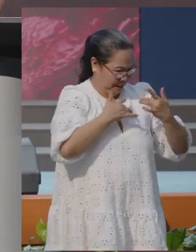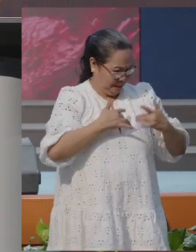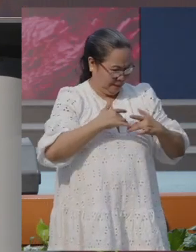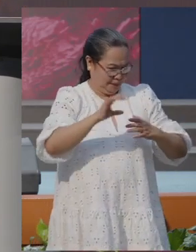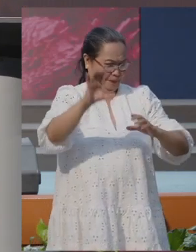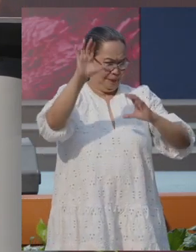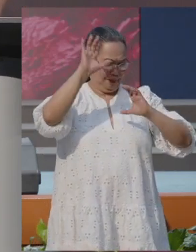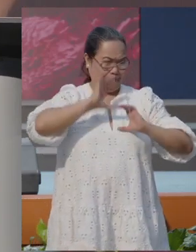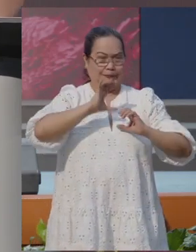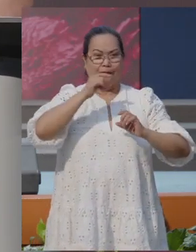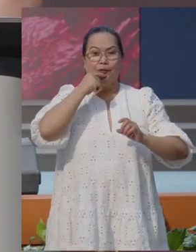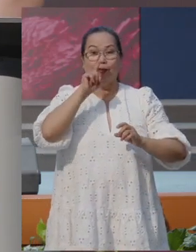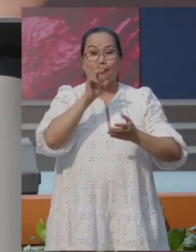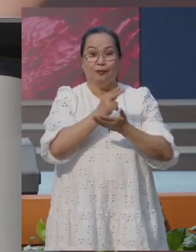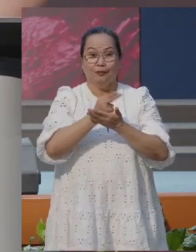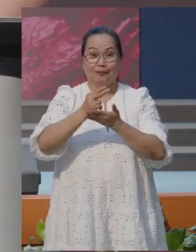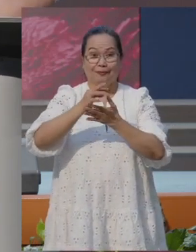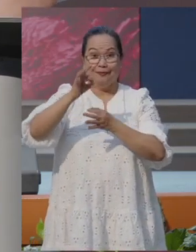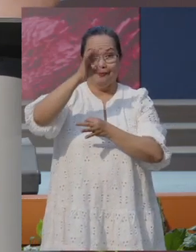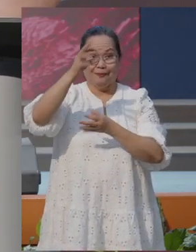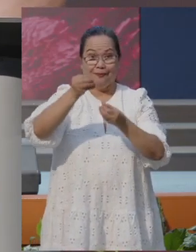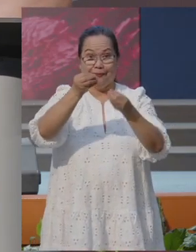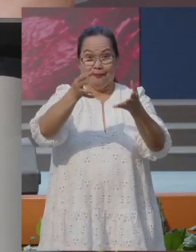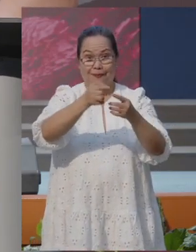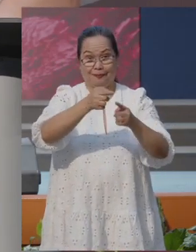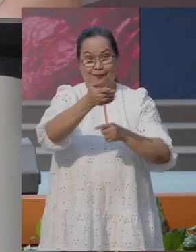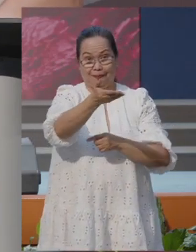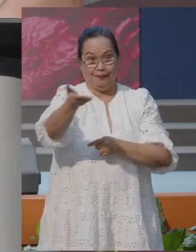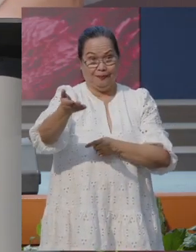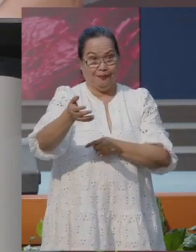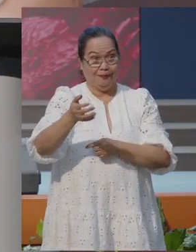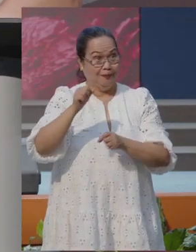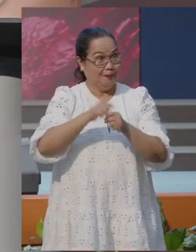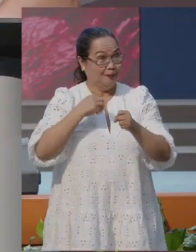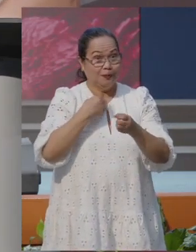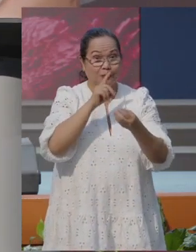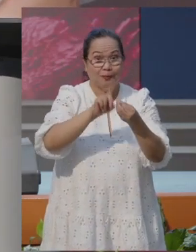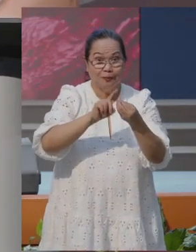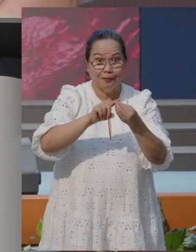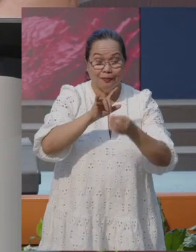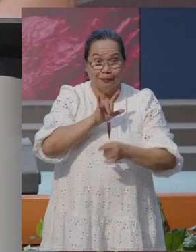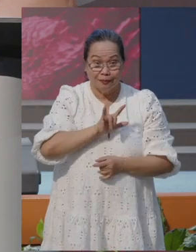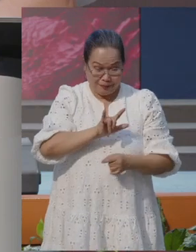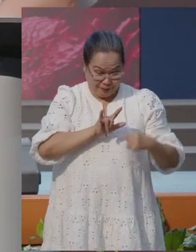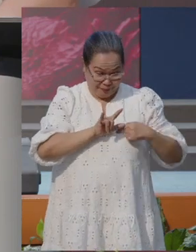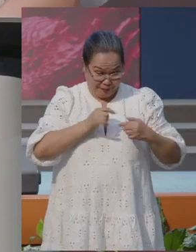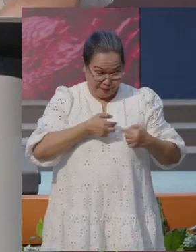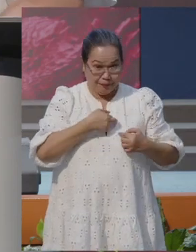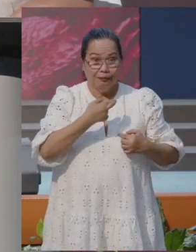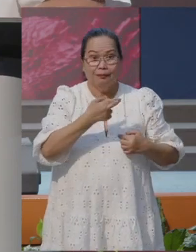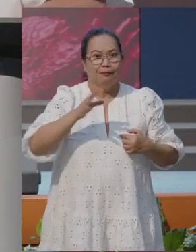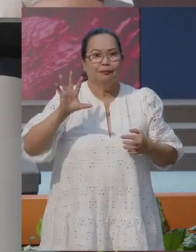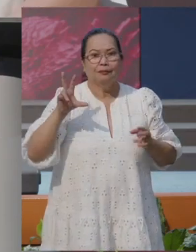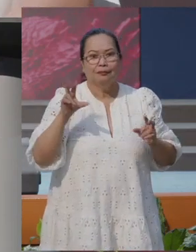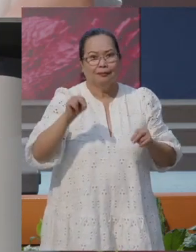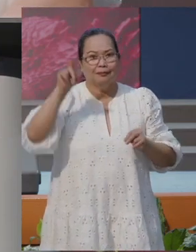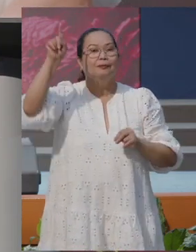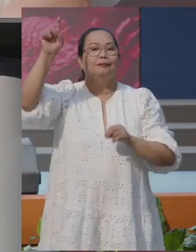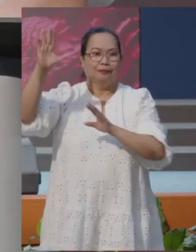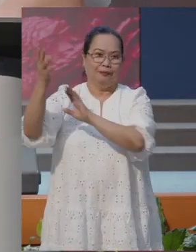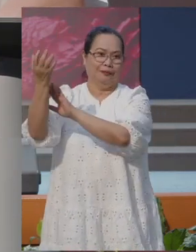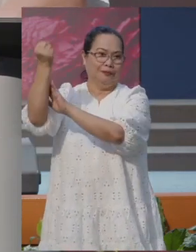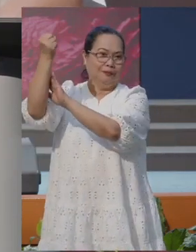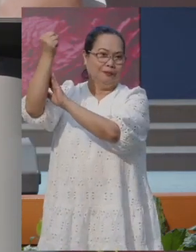Spirit who has been given to us." Kaya po itong pag-ibig na ito ay tunay sapagkat wala